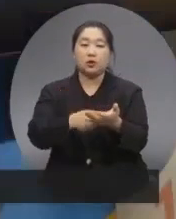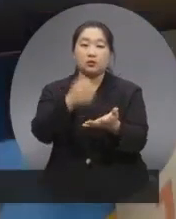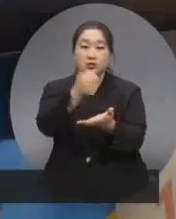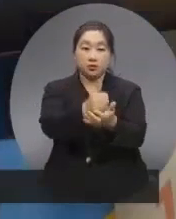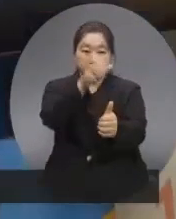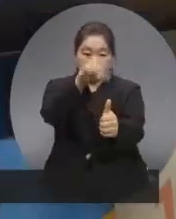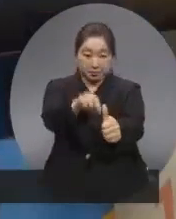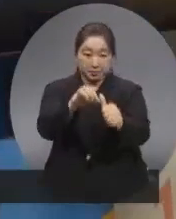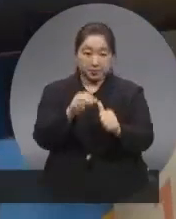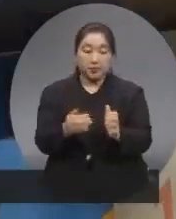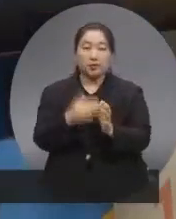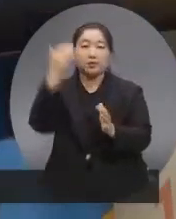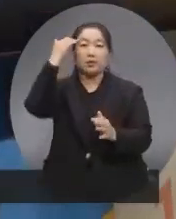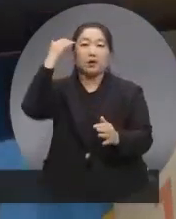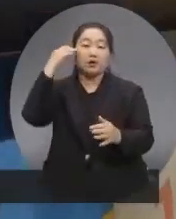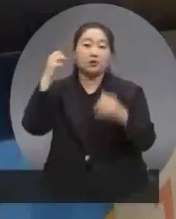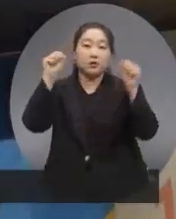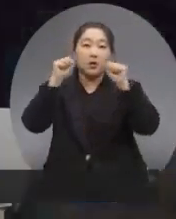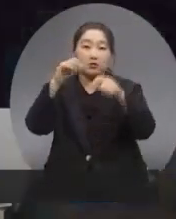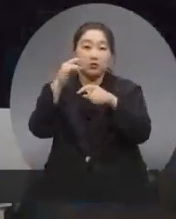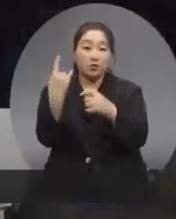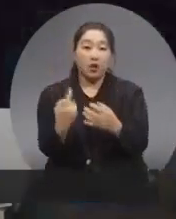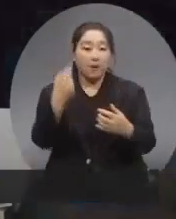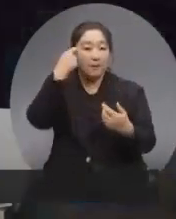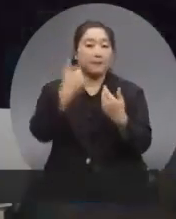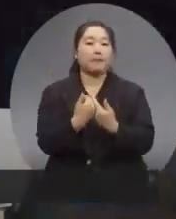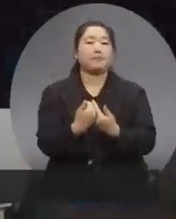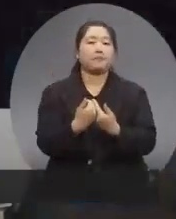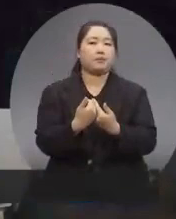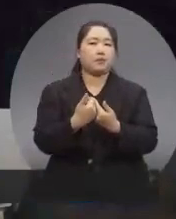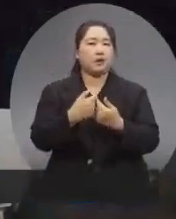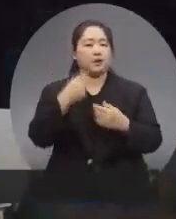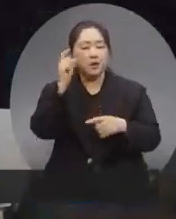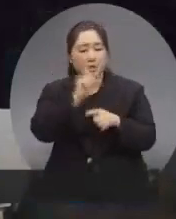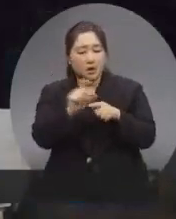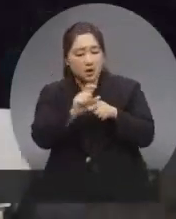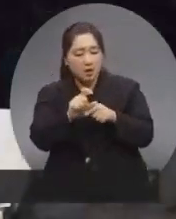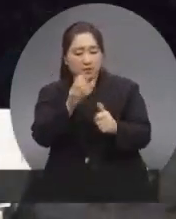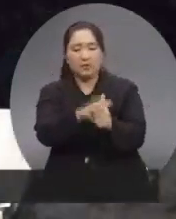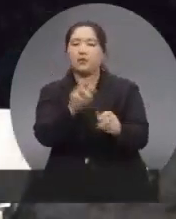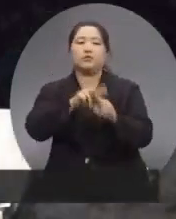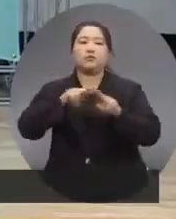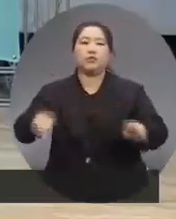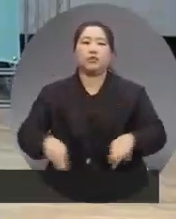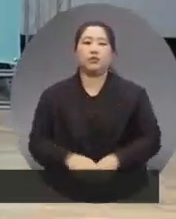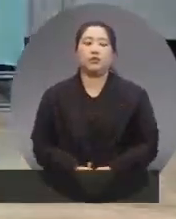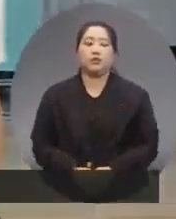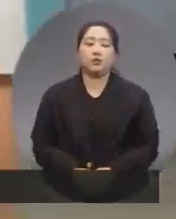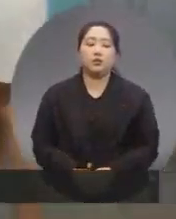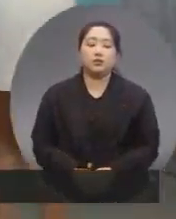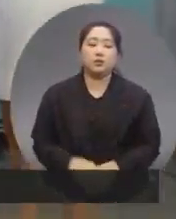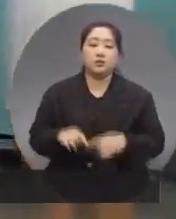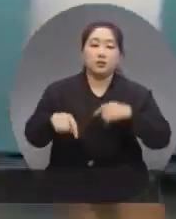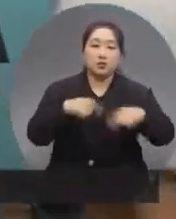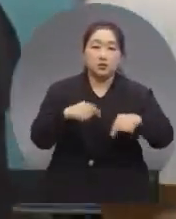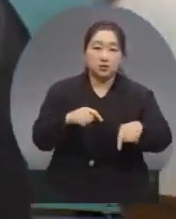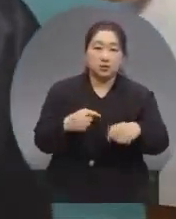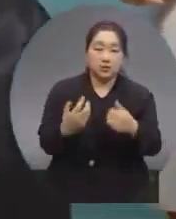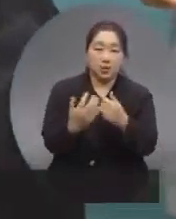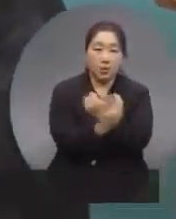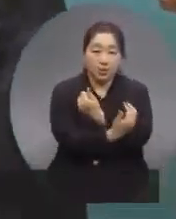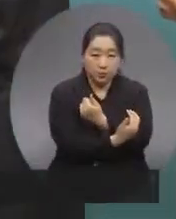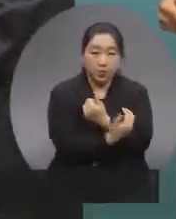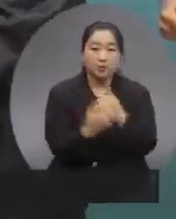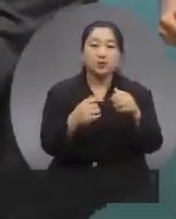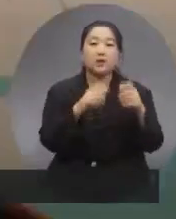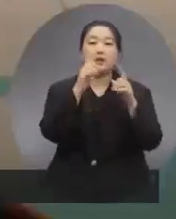뽑았지만 대한체육회가 반대하자 진통 끝에 사무총장 위촉을 취소하기로 했습니다 정치적 보훈인사 논란이